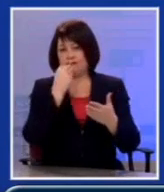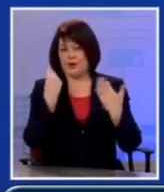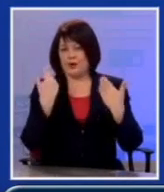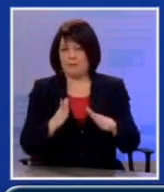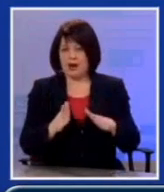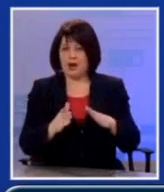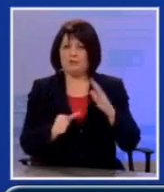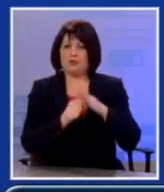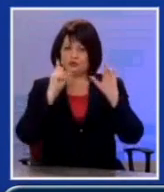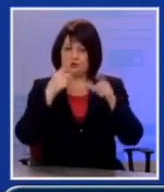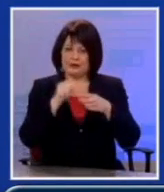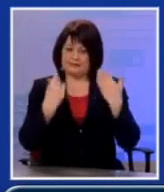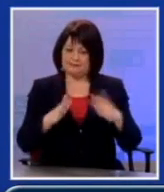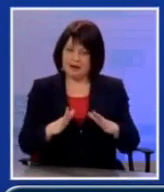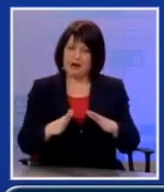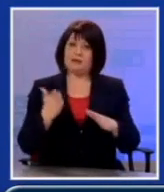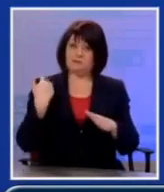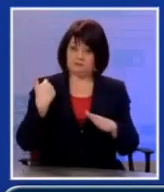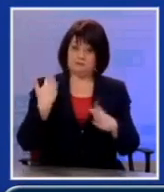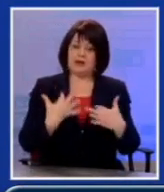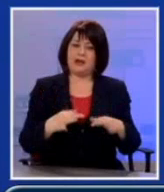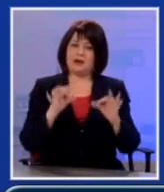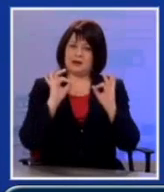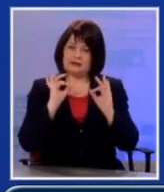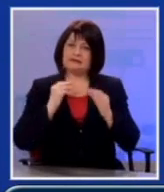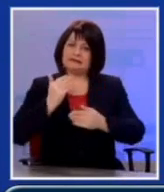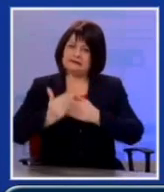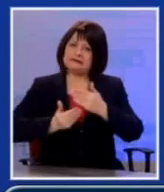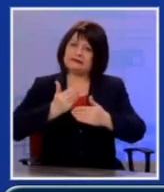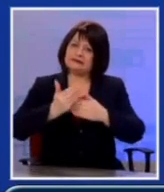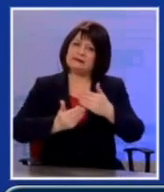Φεβρουαρίου έχει ξεκινήσει και σταδιακά